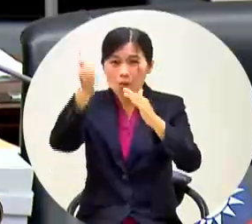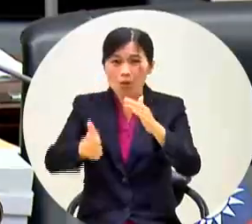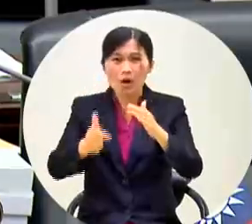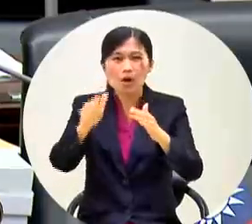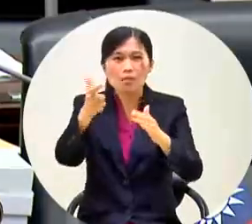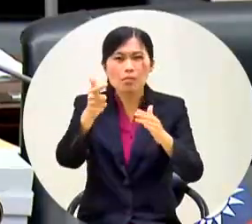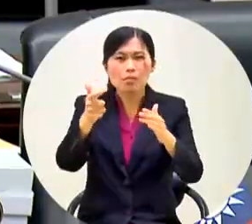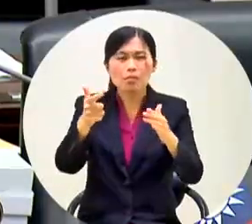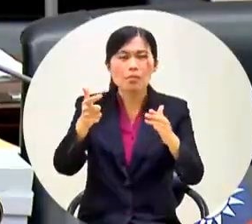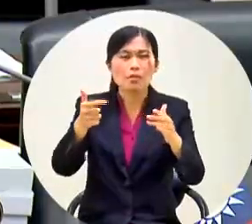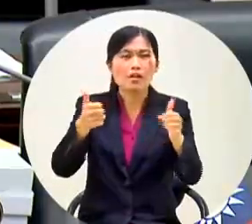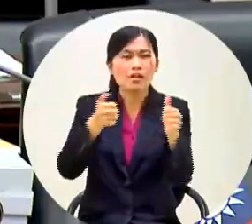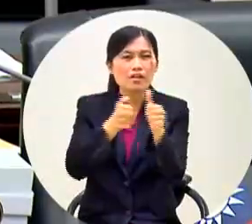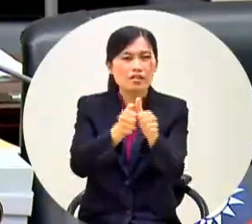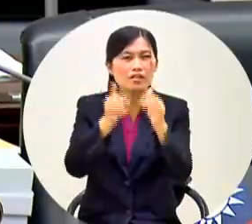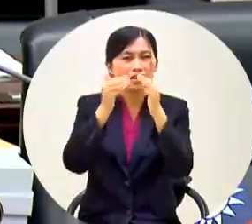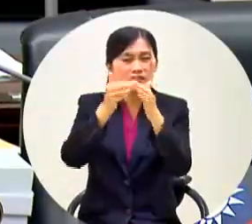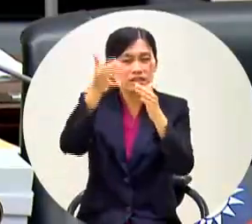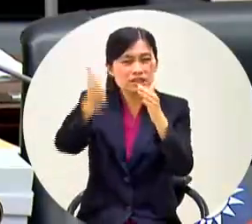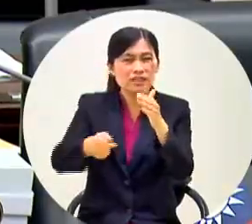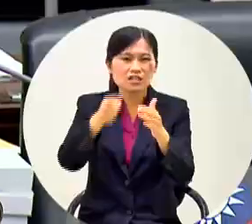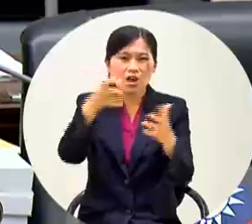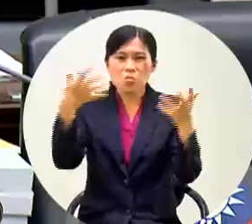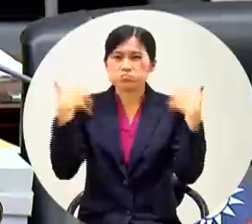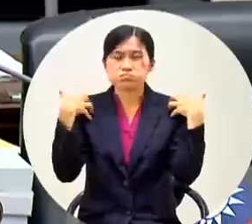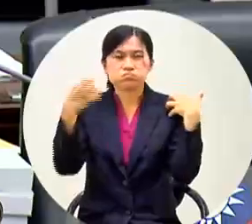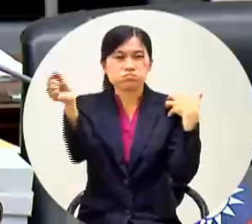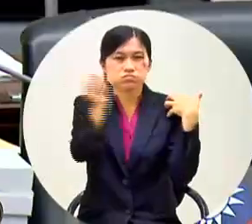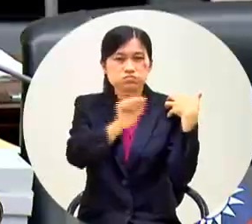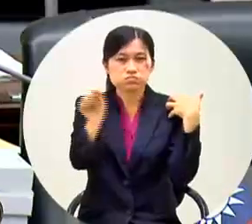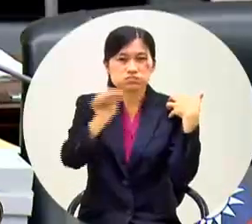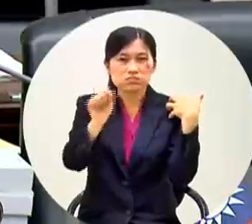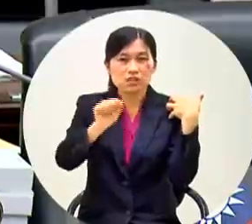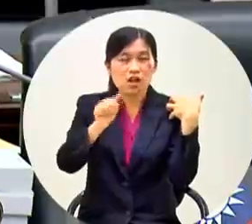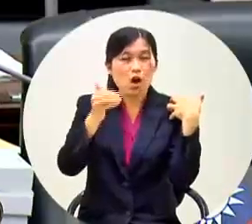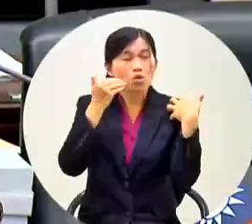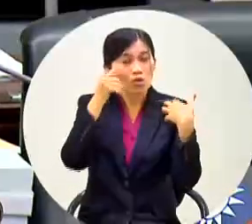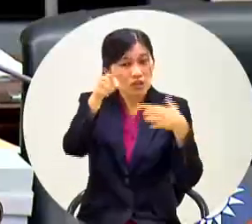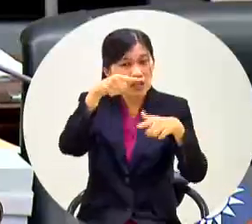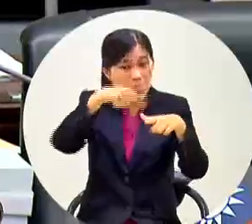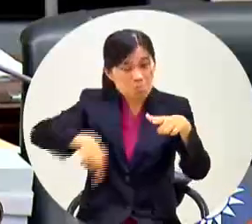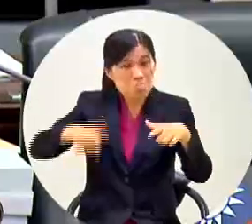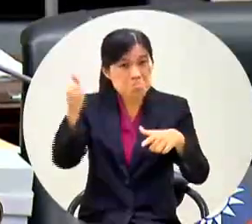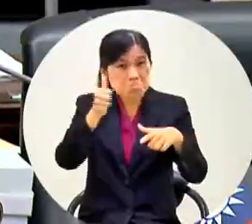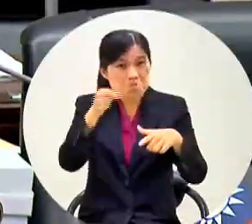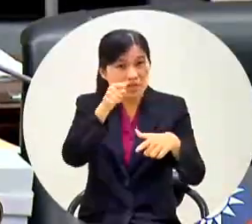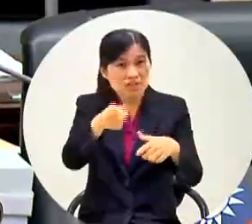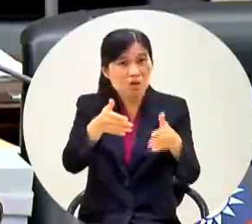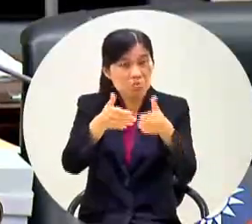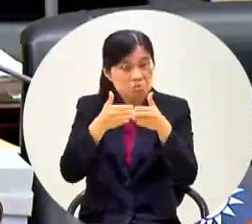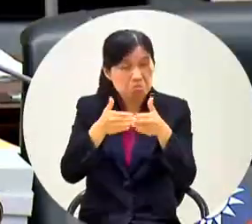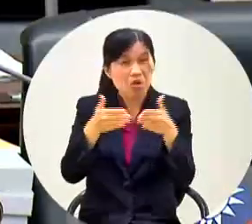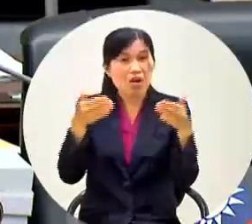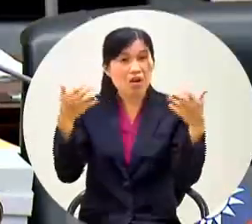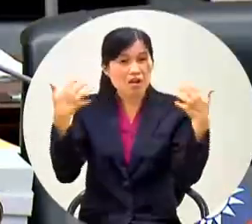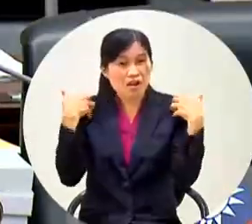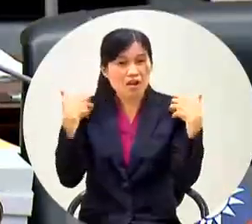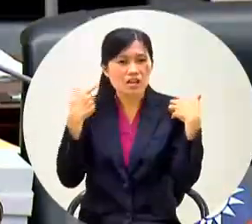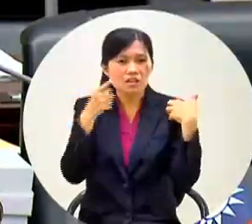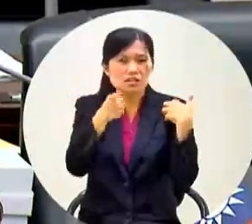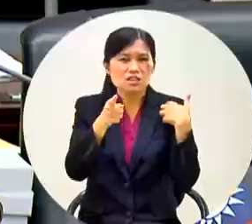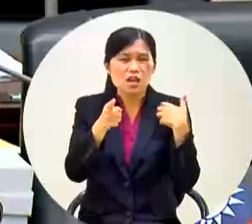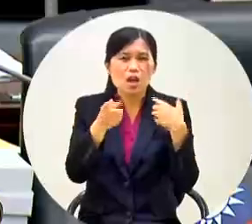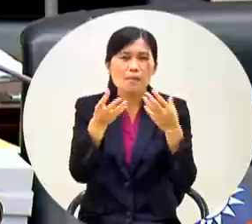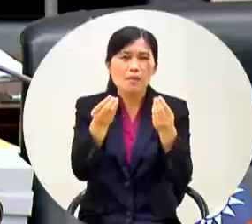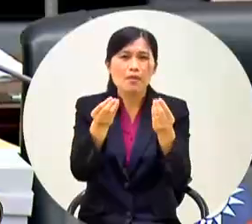任。即便叶副市长你要承担，你都没有资格、理由跟责任来承担，因为当时不是你在参